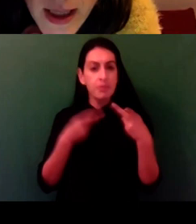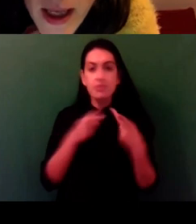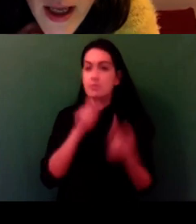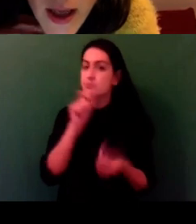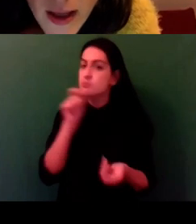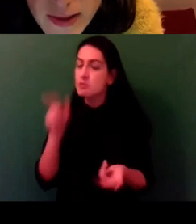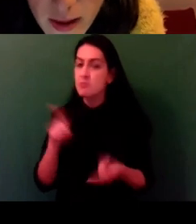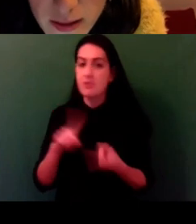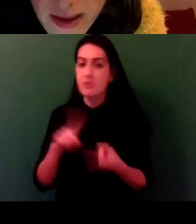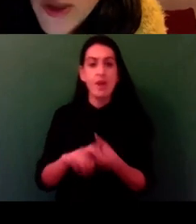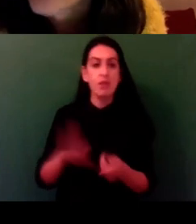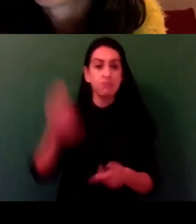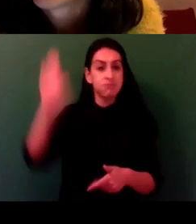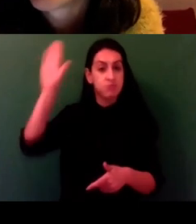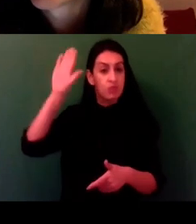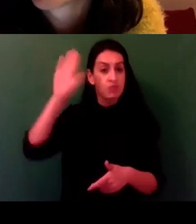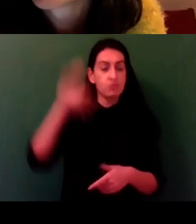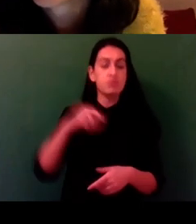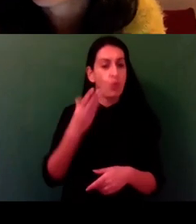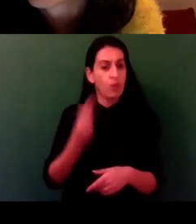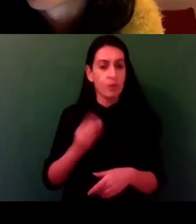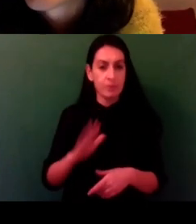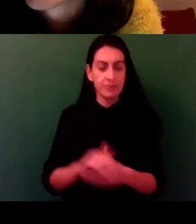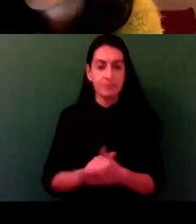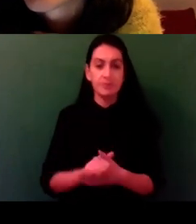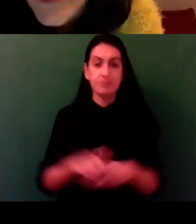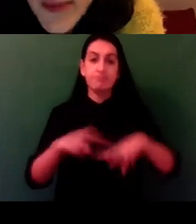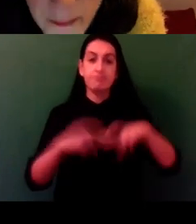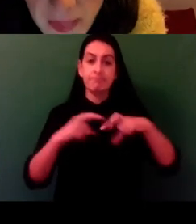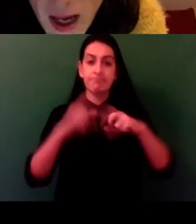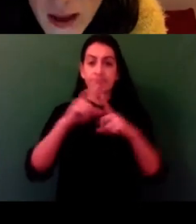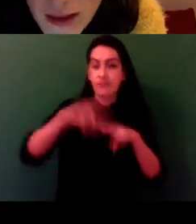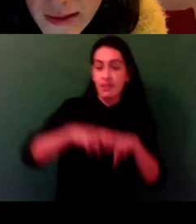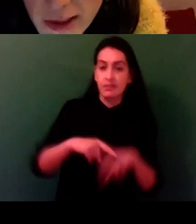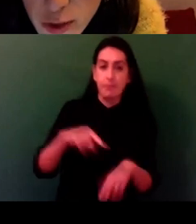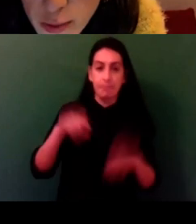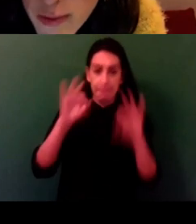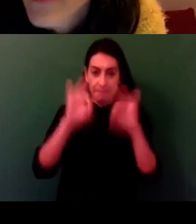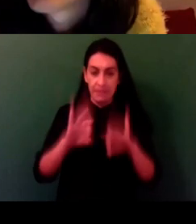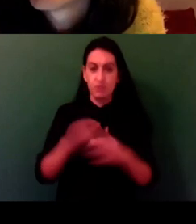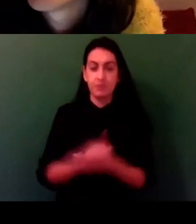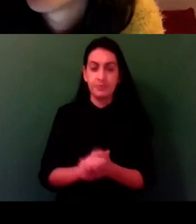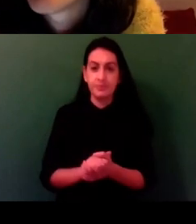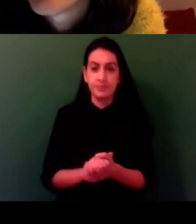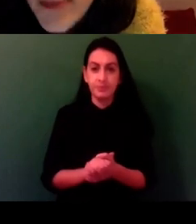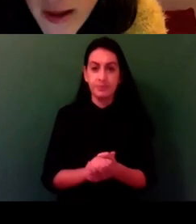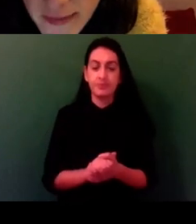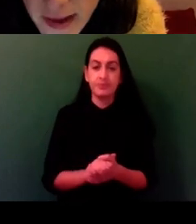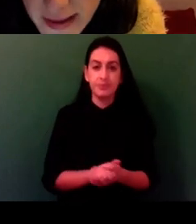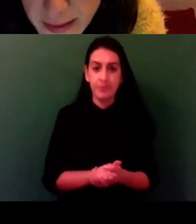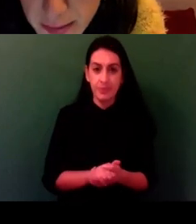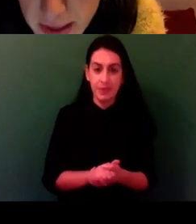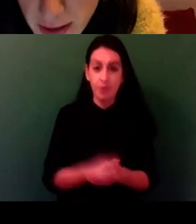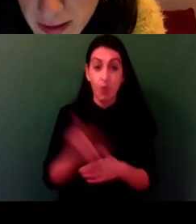belirtebilirsiniz. Evet, Arda İnceoğlu'yla başlayalım isterseniz. Merhaba. Arda İnceoğlu mimar